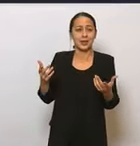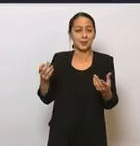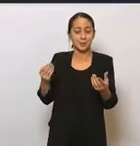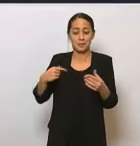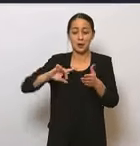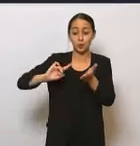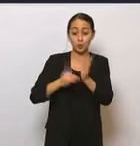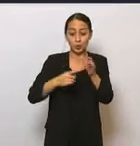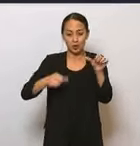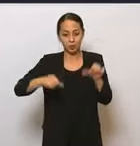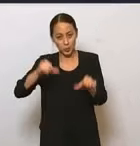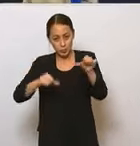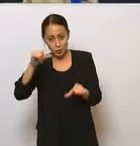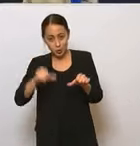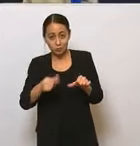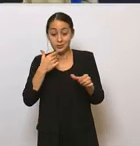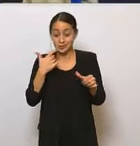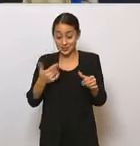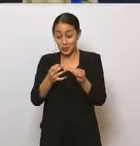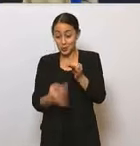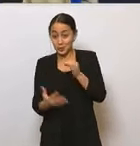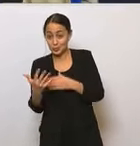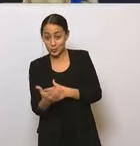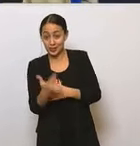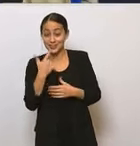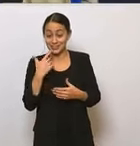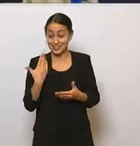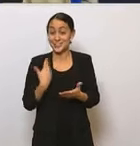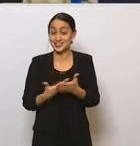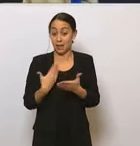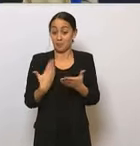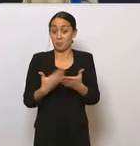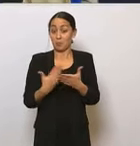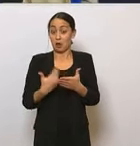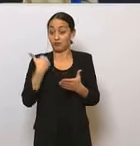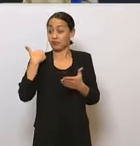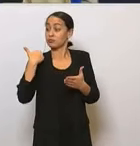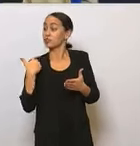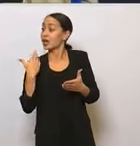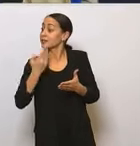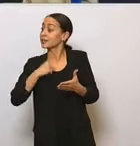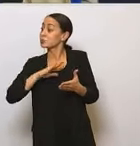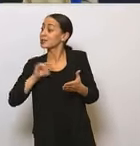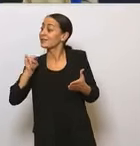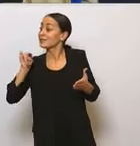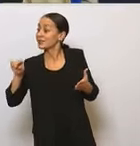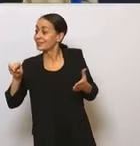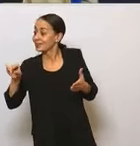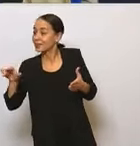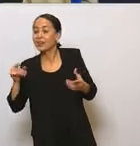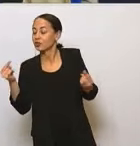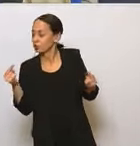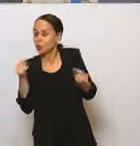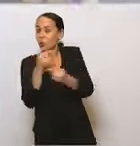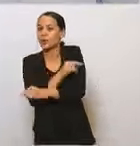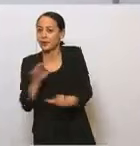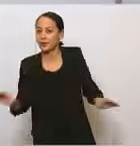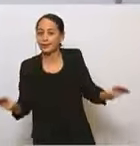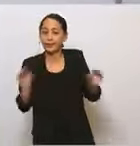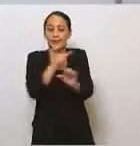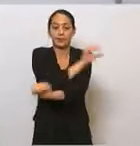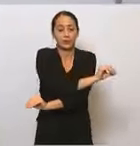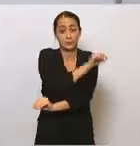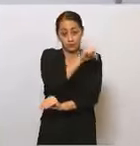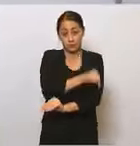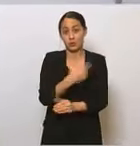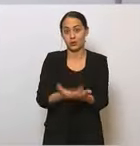sur le droit de la concurrence, c'était qu'il fallait renverser la charge de la preuve. Alors merci beaucoup. Monsieur le ministre. Oui, je vais être très bref pour dire, je pense qu'il y a